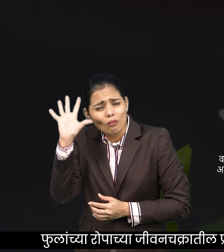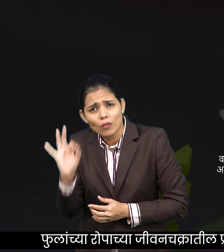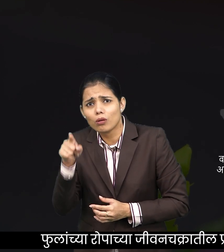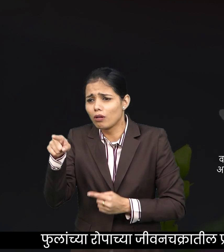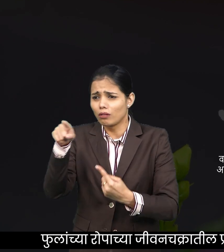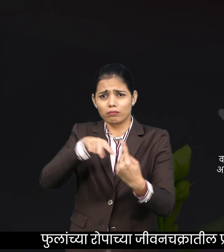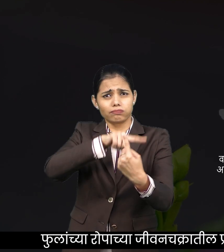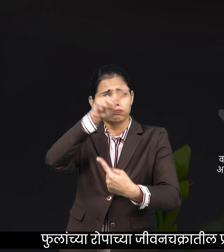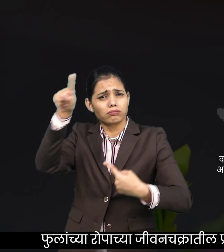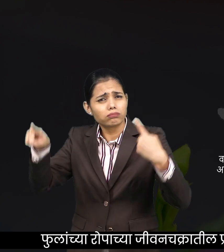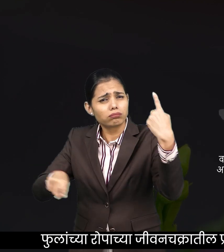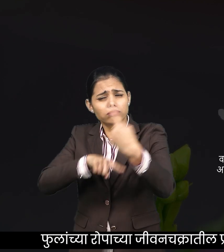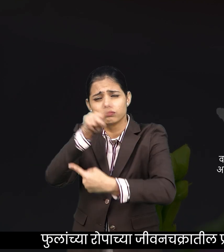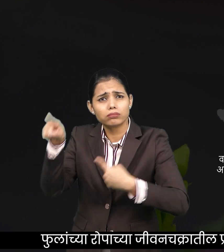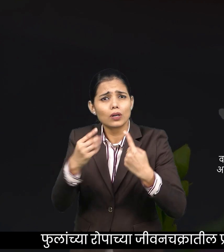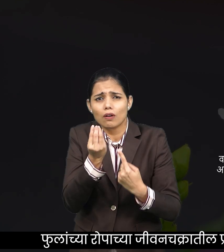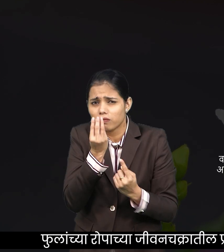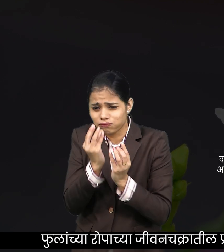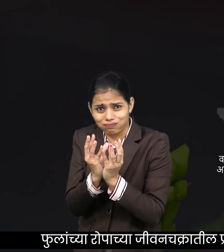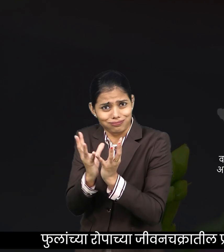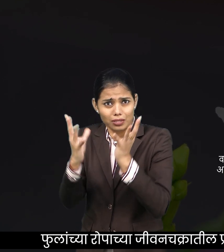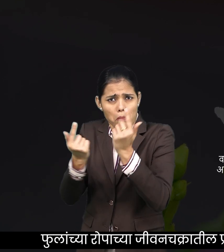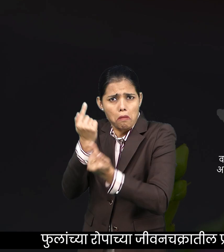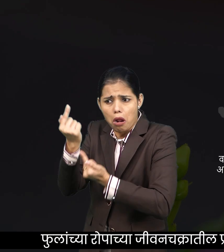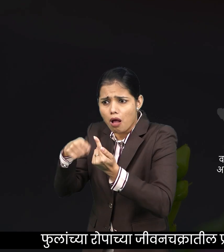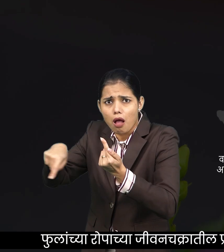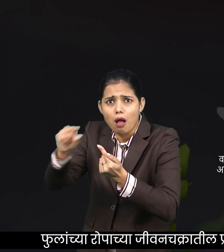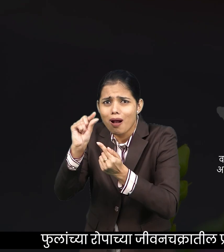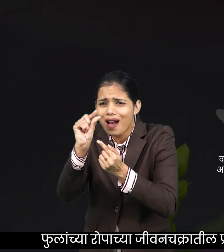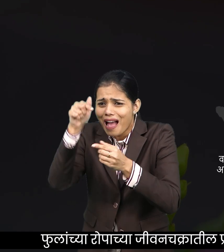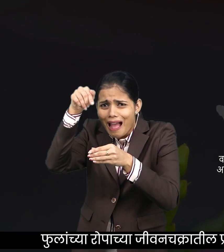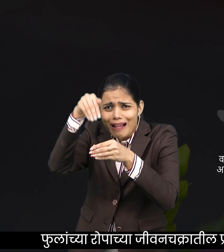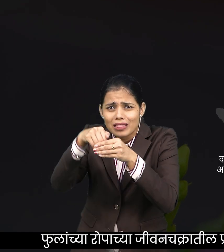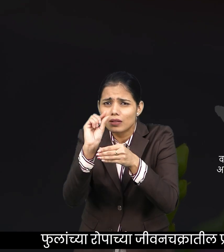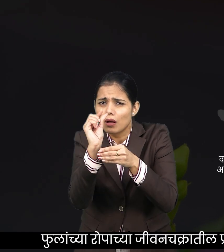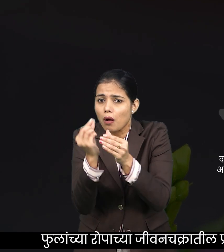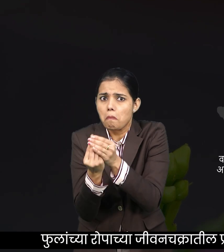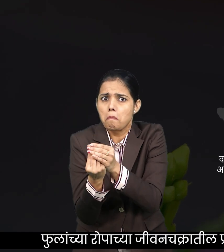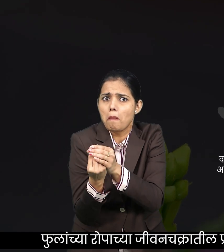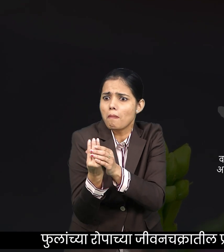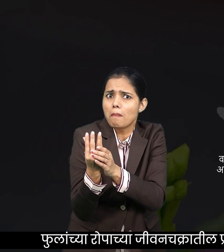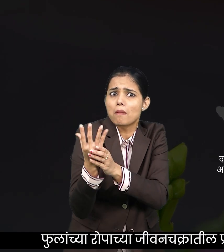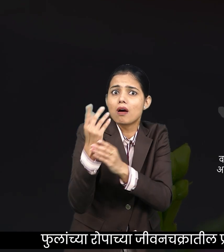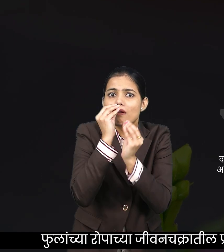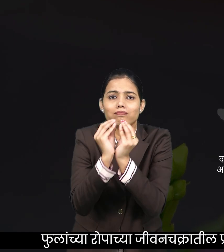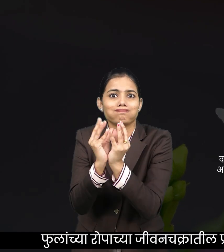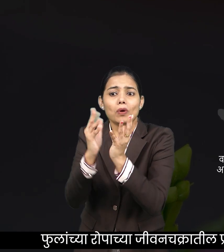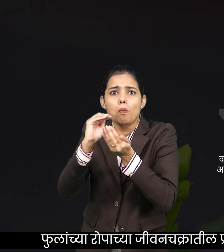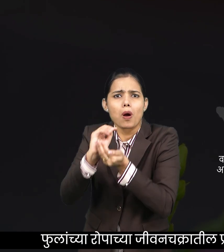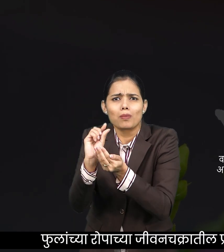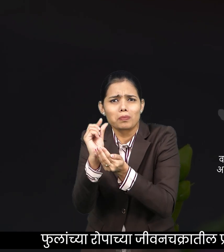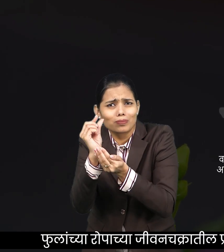फुलांच्या रोपाच्या जीवनचक्रात मुख्य टप्पे म्हणजे बीज अंकुरणे,